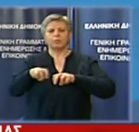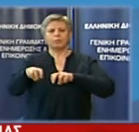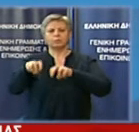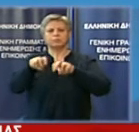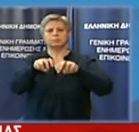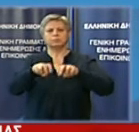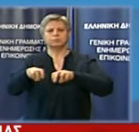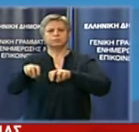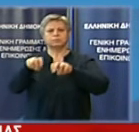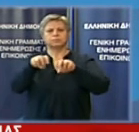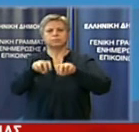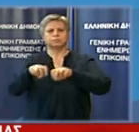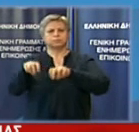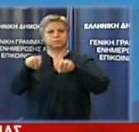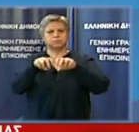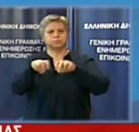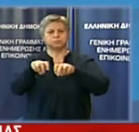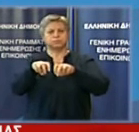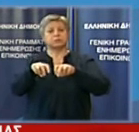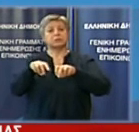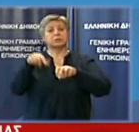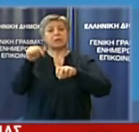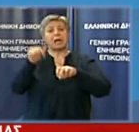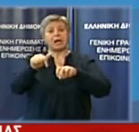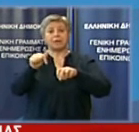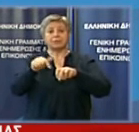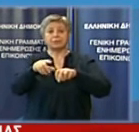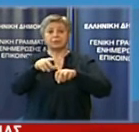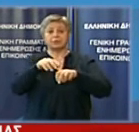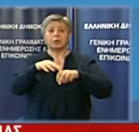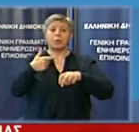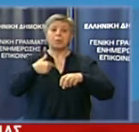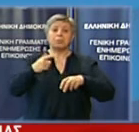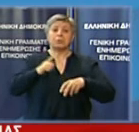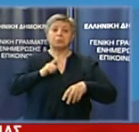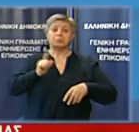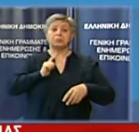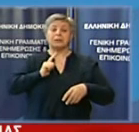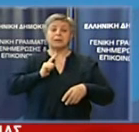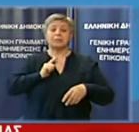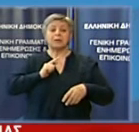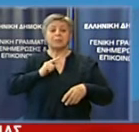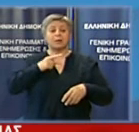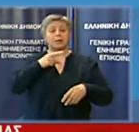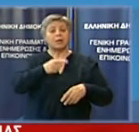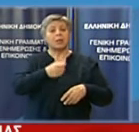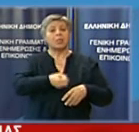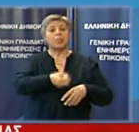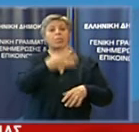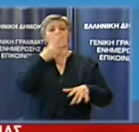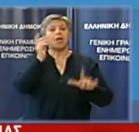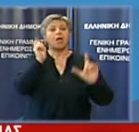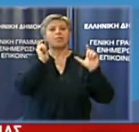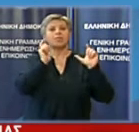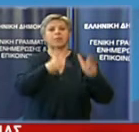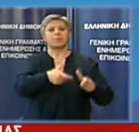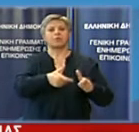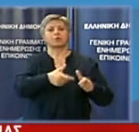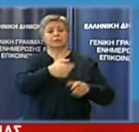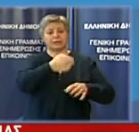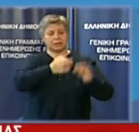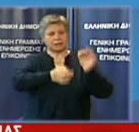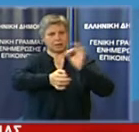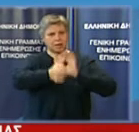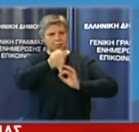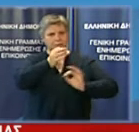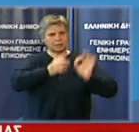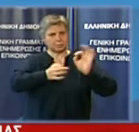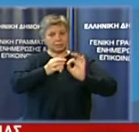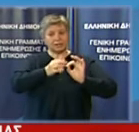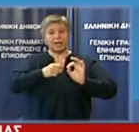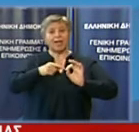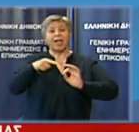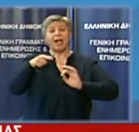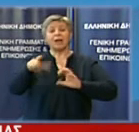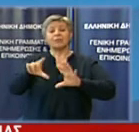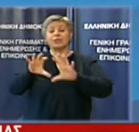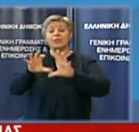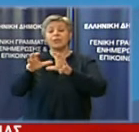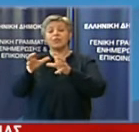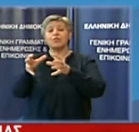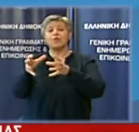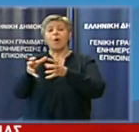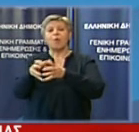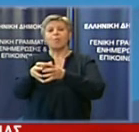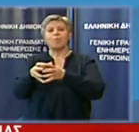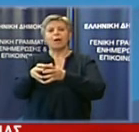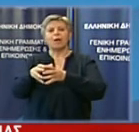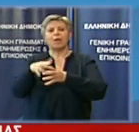οποίες περιγράφεται, περιμένουμε από τη Νέα Δημοκρατία απαντήσεις όσον αφορά τις σχέσεις της με το κύκλωμα των εκβιαστών και τα